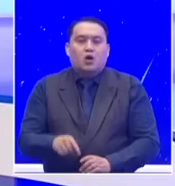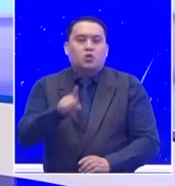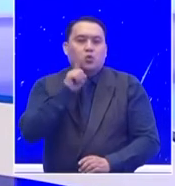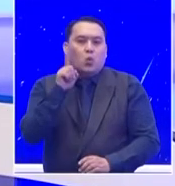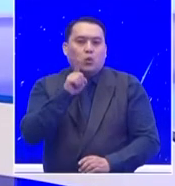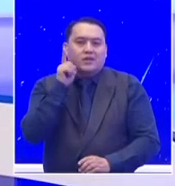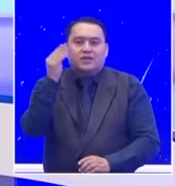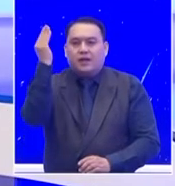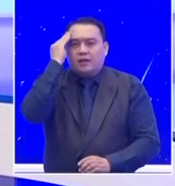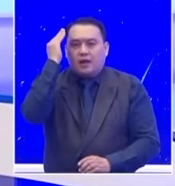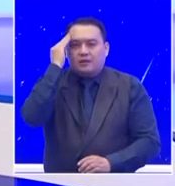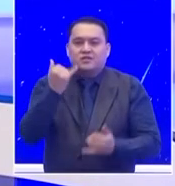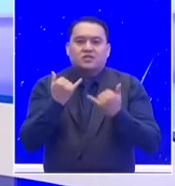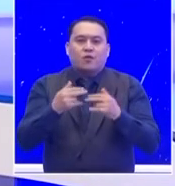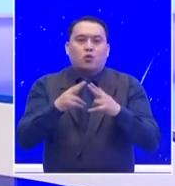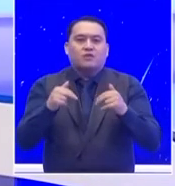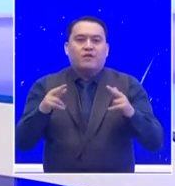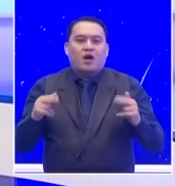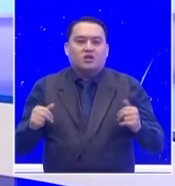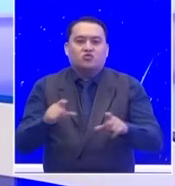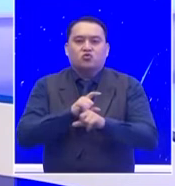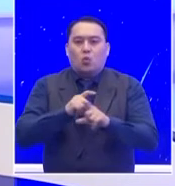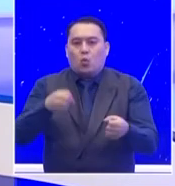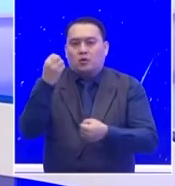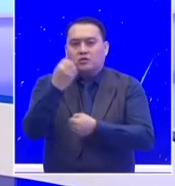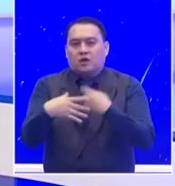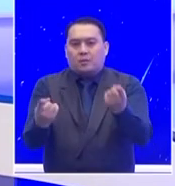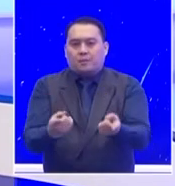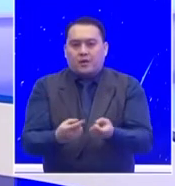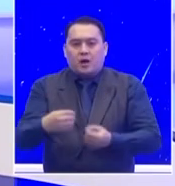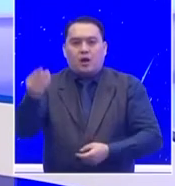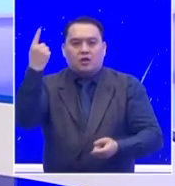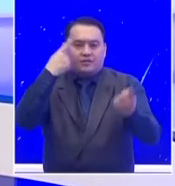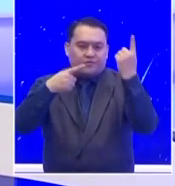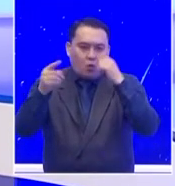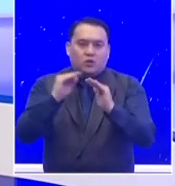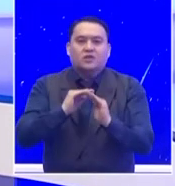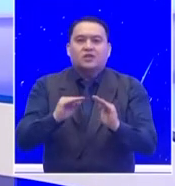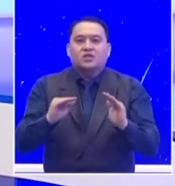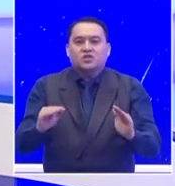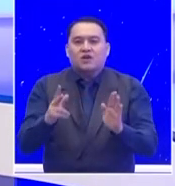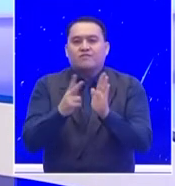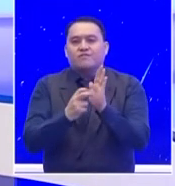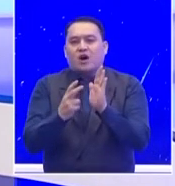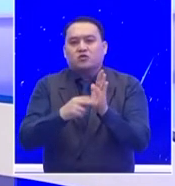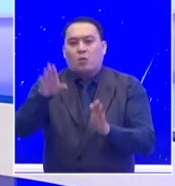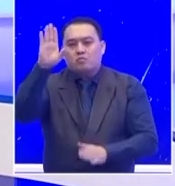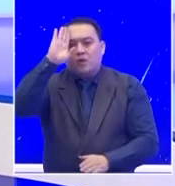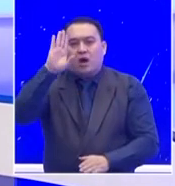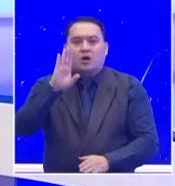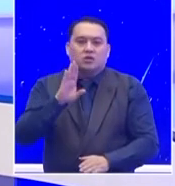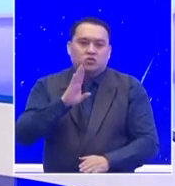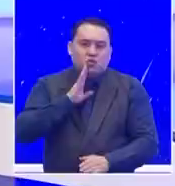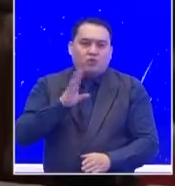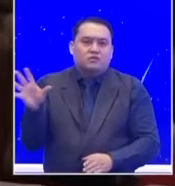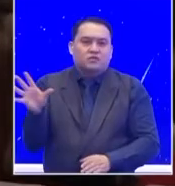Юные и талантливые. Сегодня дворец школьников стал центром притяжения одаренных в творчестве детишек. Более 800 мальчиков и